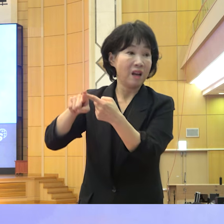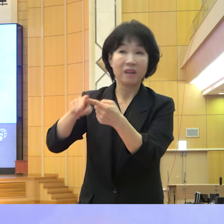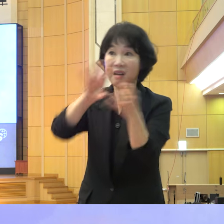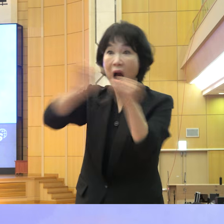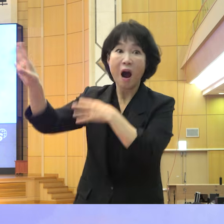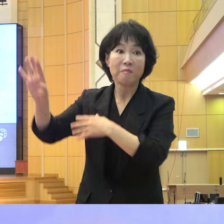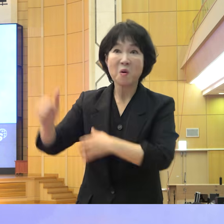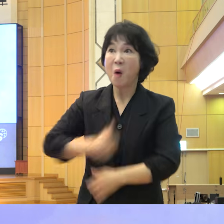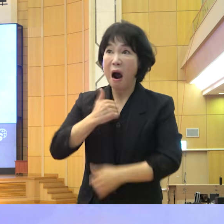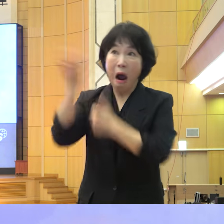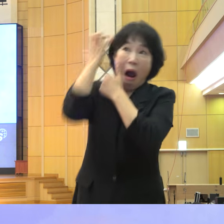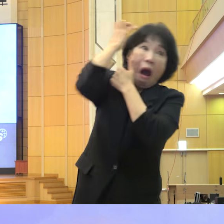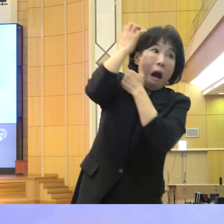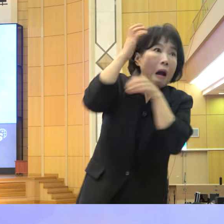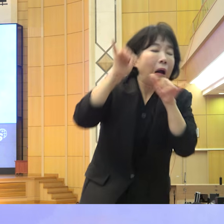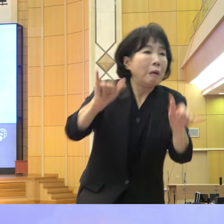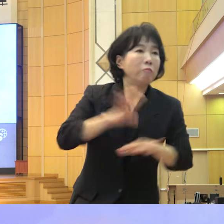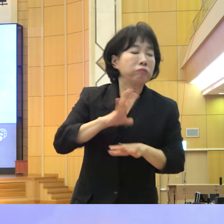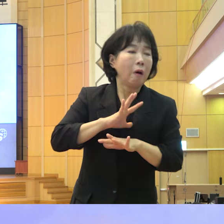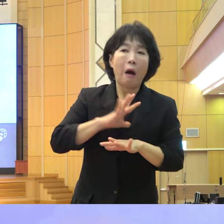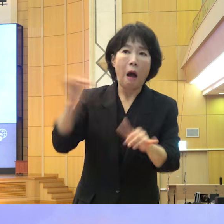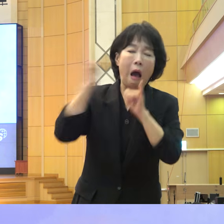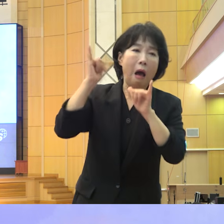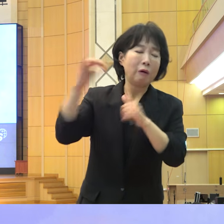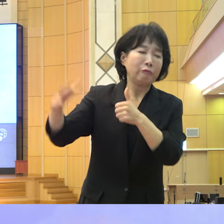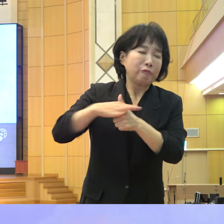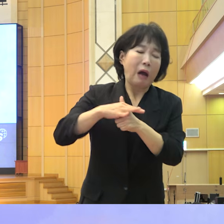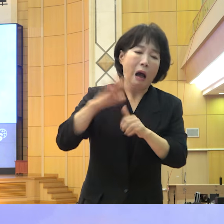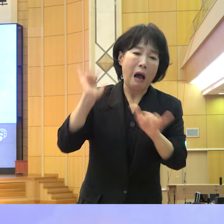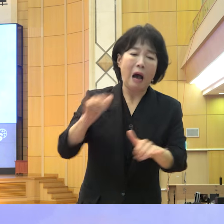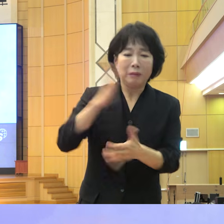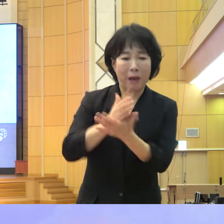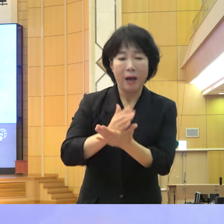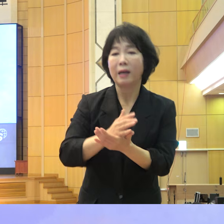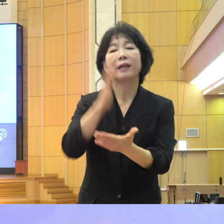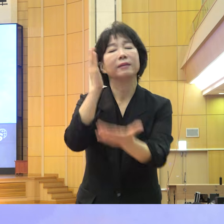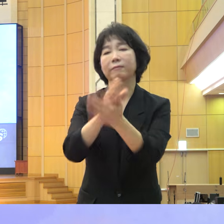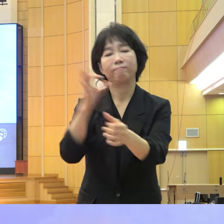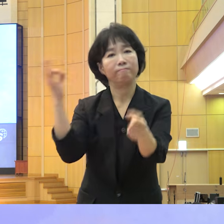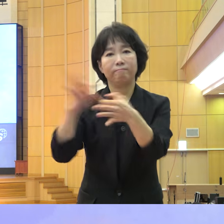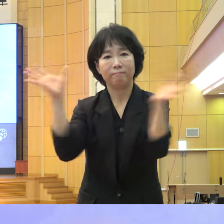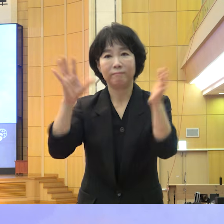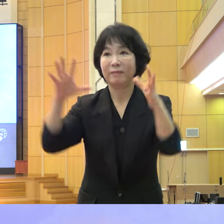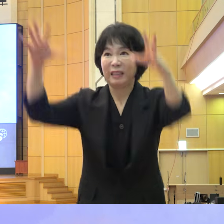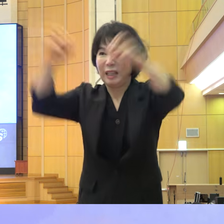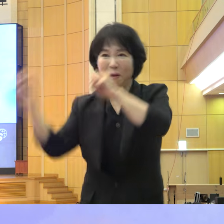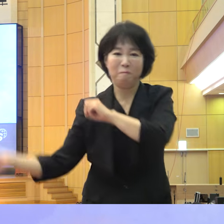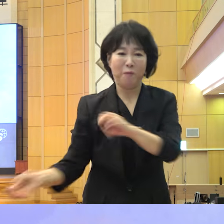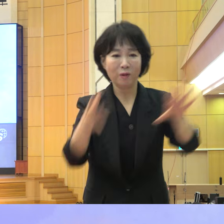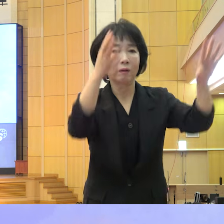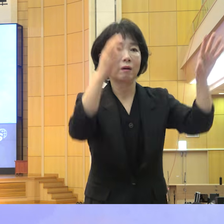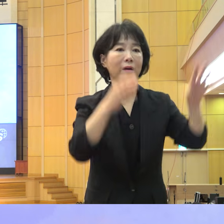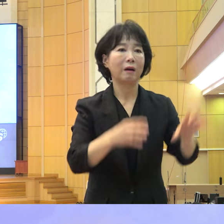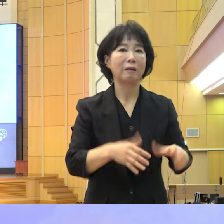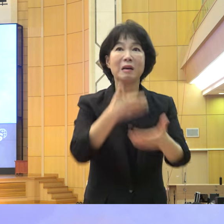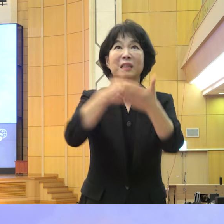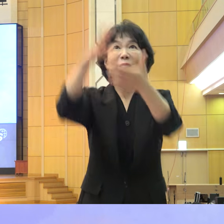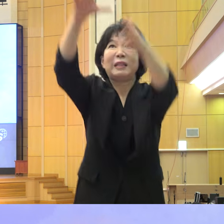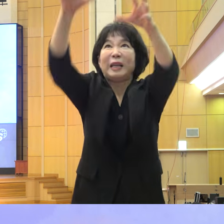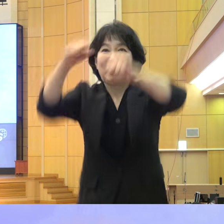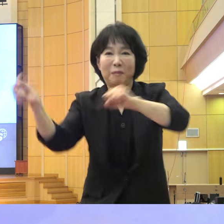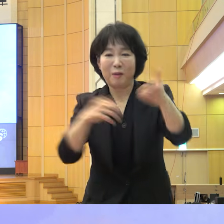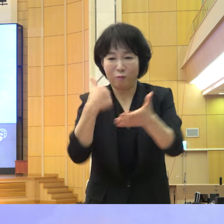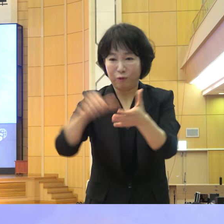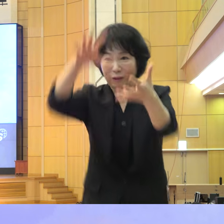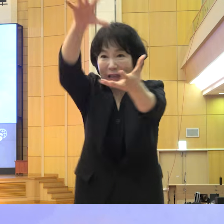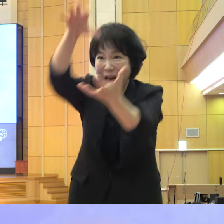또 집안 뒤집어 놓으면 무서워서 못한다 그래가지고, 에이, 걱정하지 말라고. 그래서 내가 하겠다. 그래서 막 다 뜯어가지고 막 바깥에다가